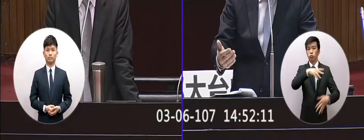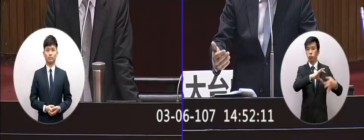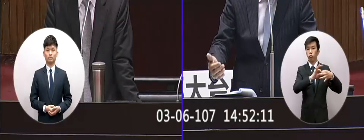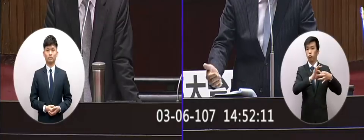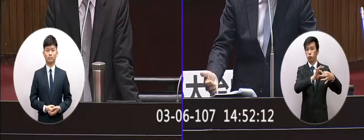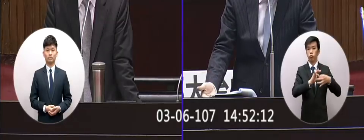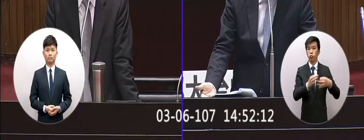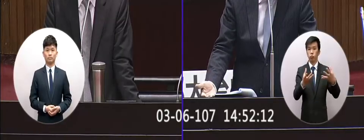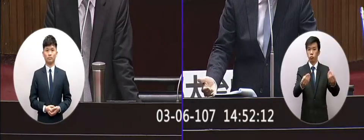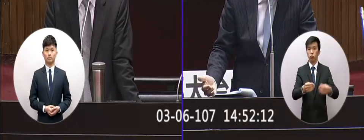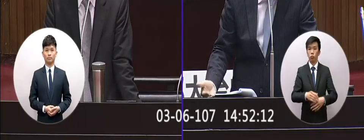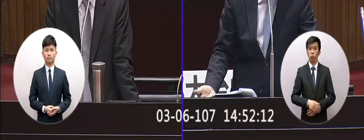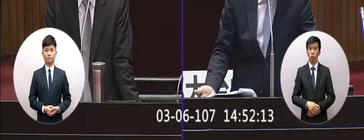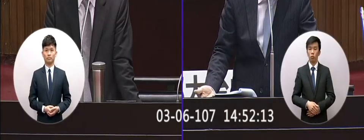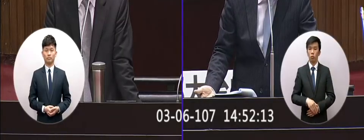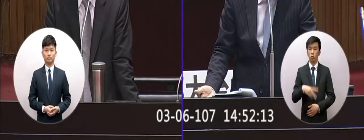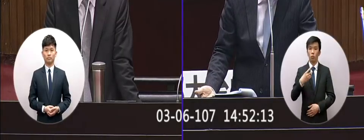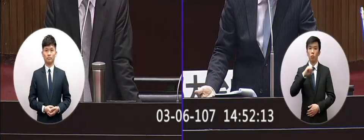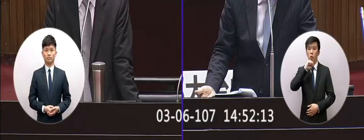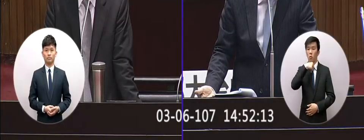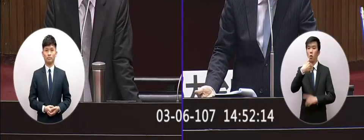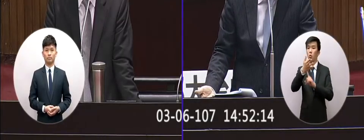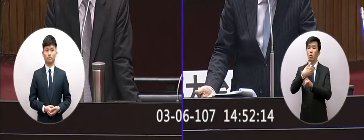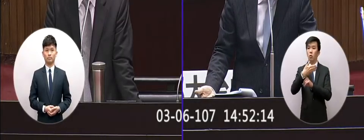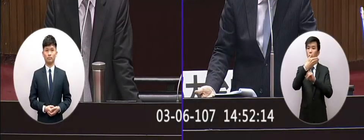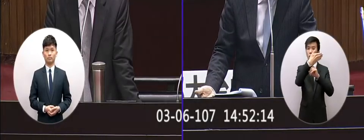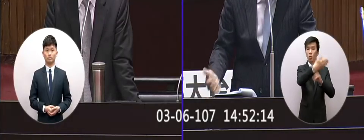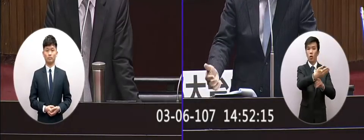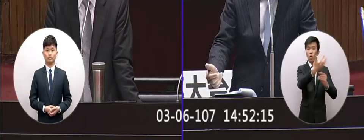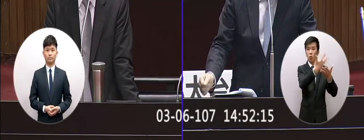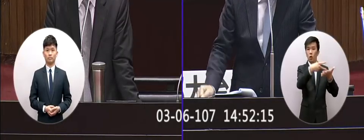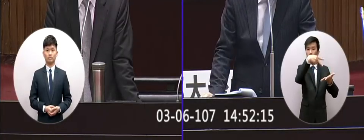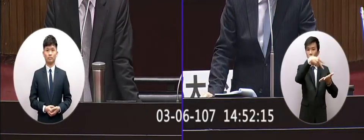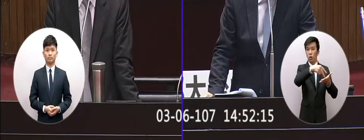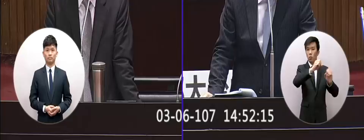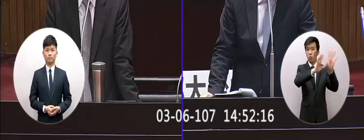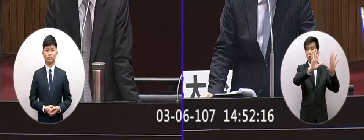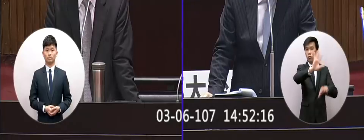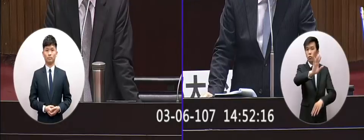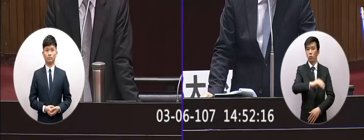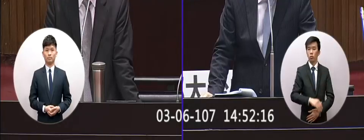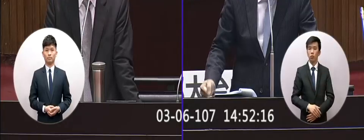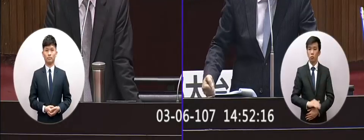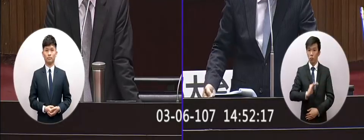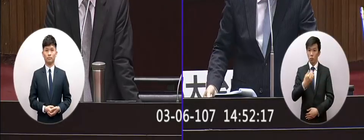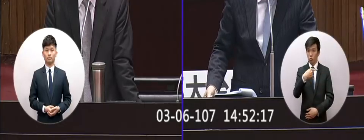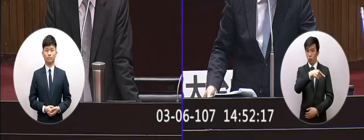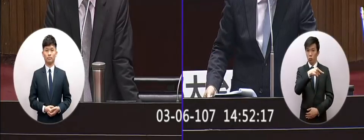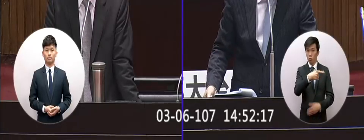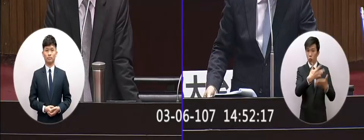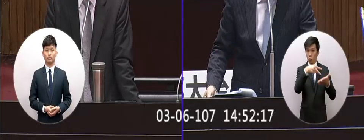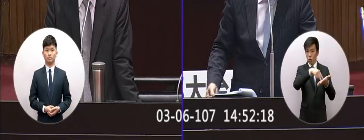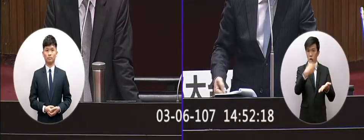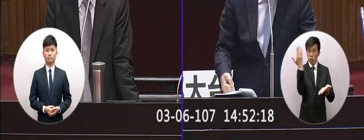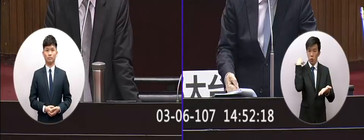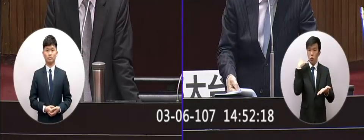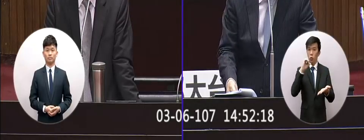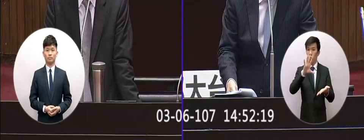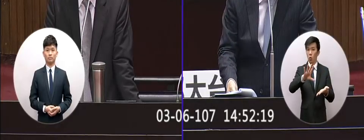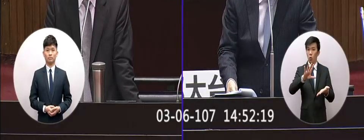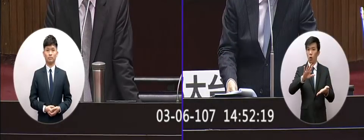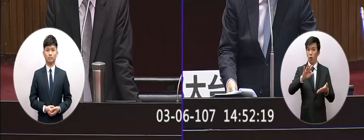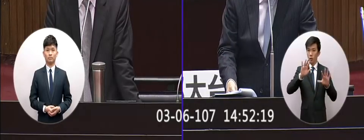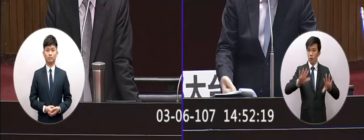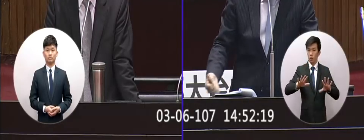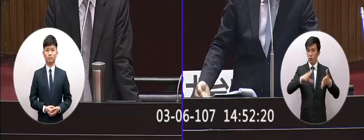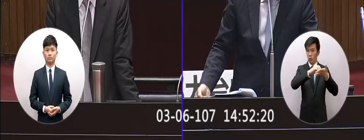所以不把我们的国旗放在他的官网上面。但是以前他放了，现在撤下来了，这是国务